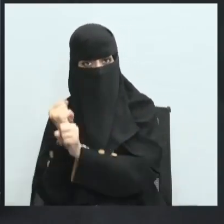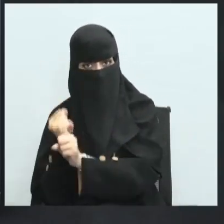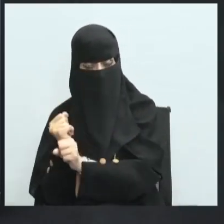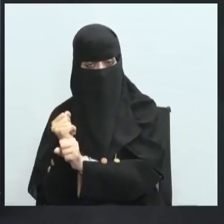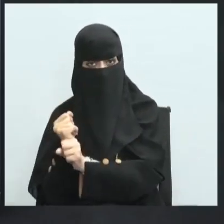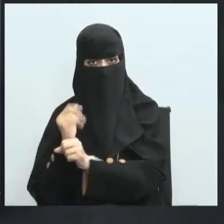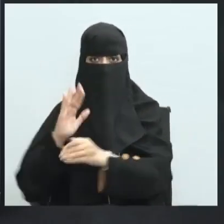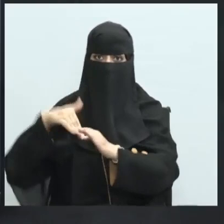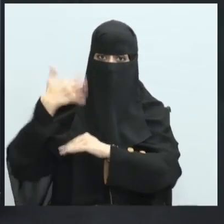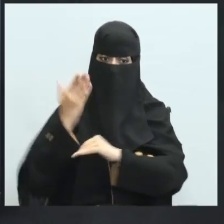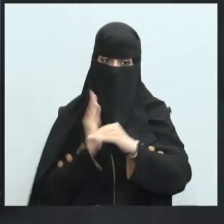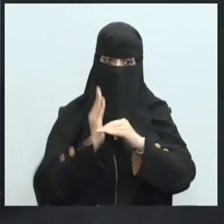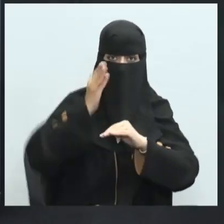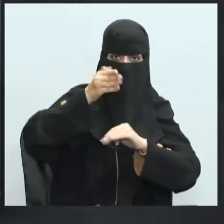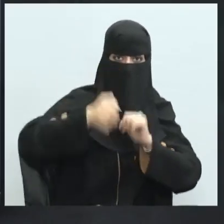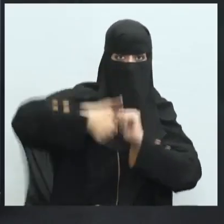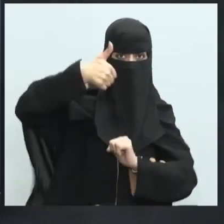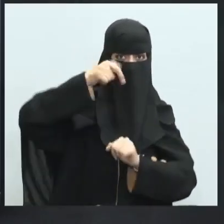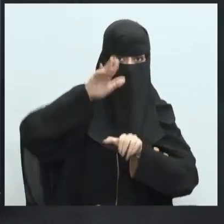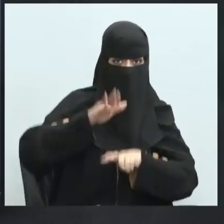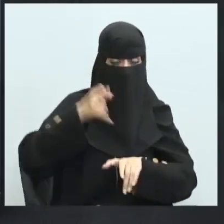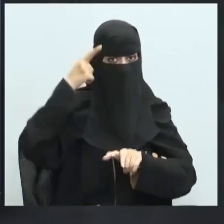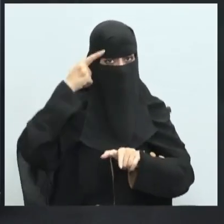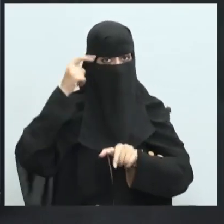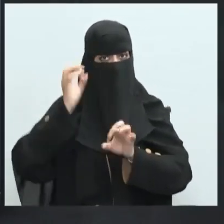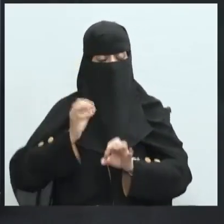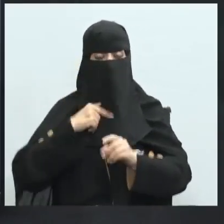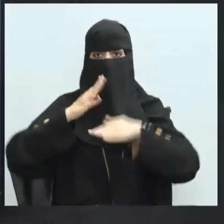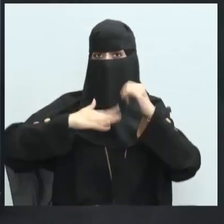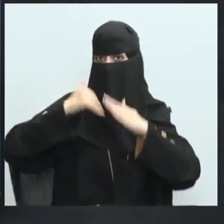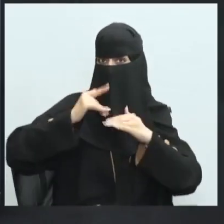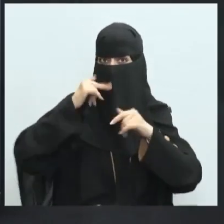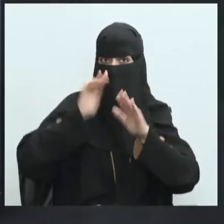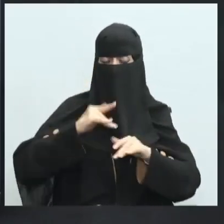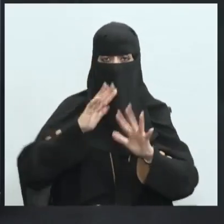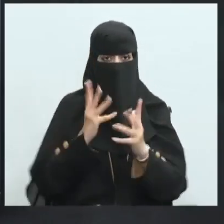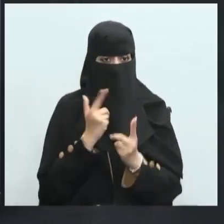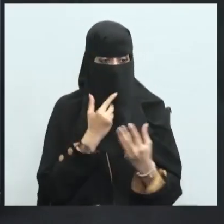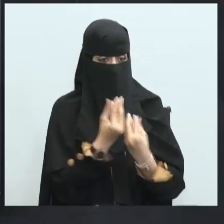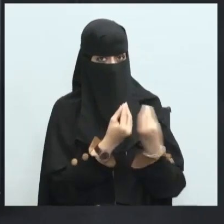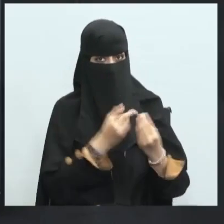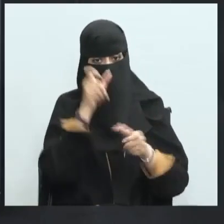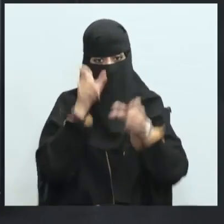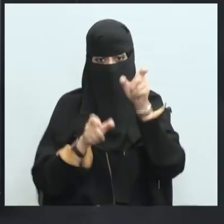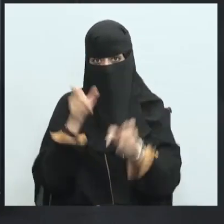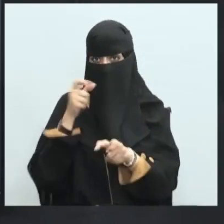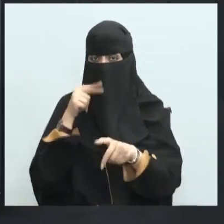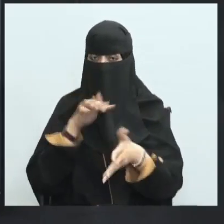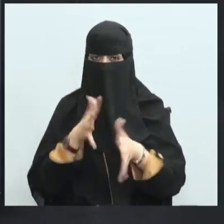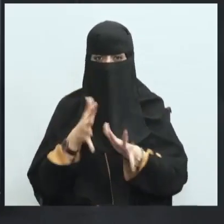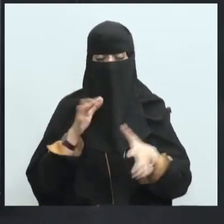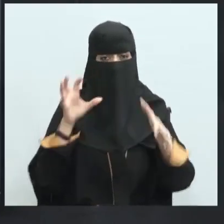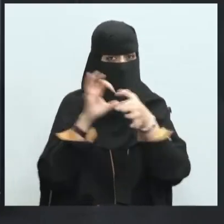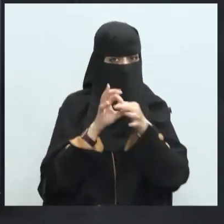فحينما تجتاز ذلك الاختبار الذي يعتمد على المعرفه ويعتمد على المهاره وعن كيفيه التعامل مع بعض الامور